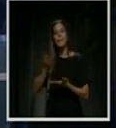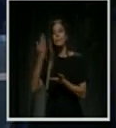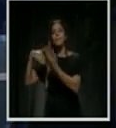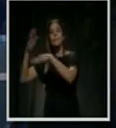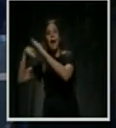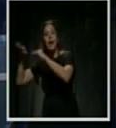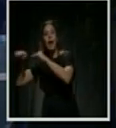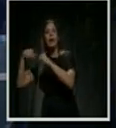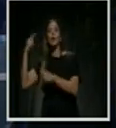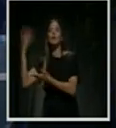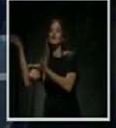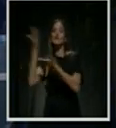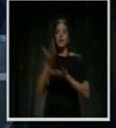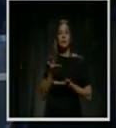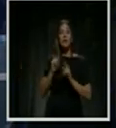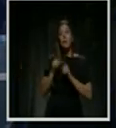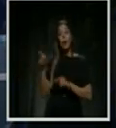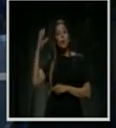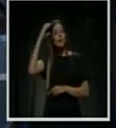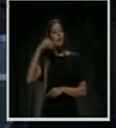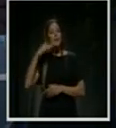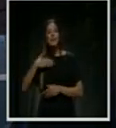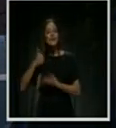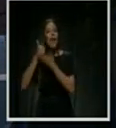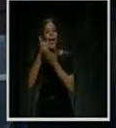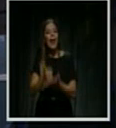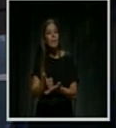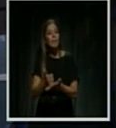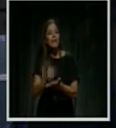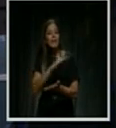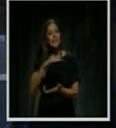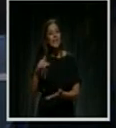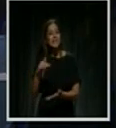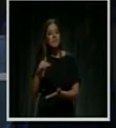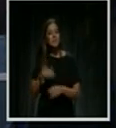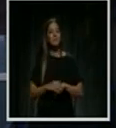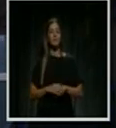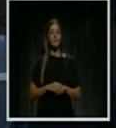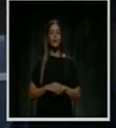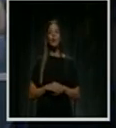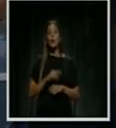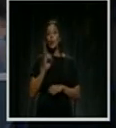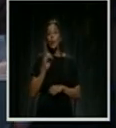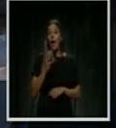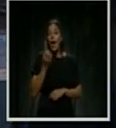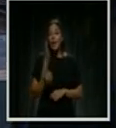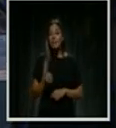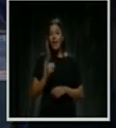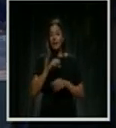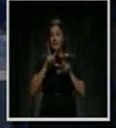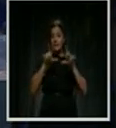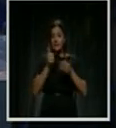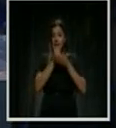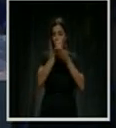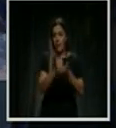jridx jgħinhom lill-importaturi u lill-esportaturi u minkejja l-iskema tal-istabilità int u jien għax jien ukoll